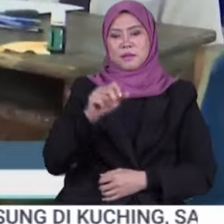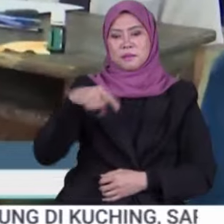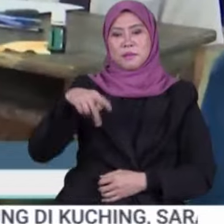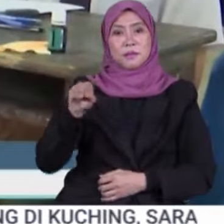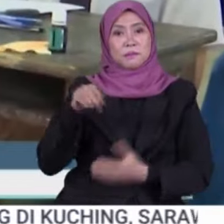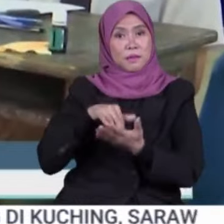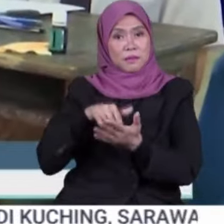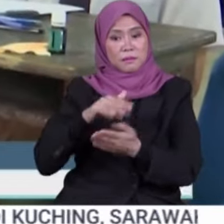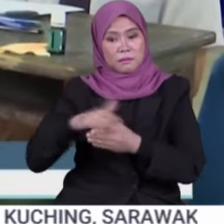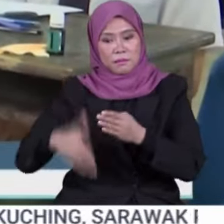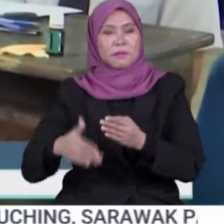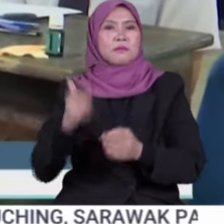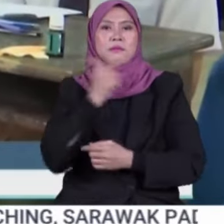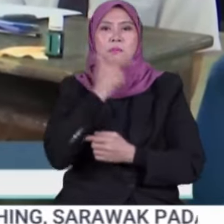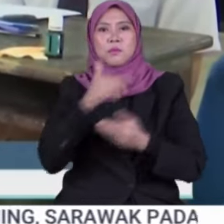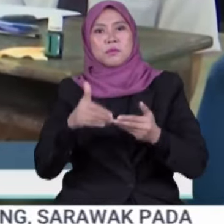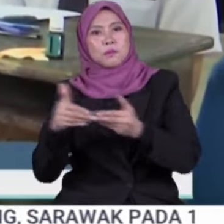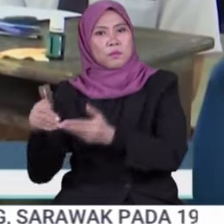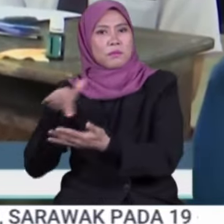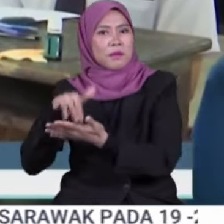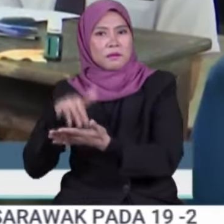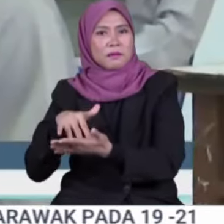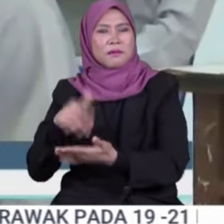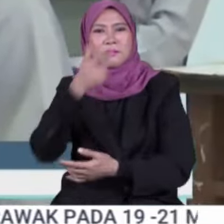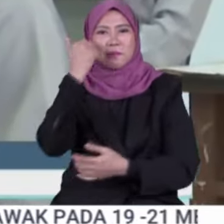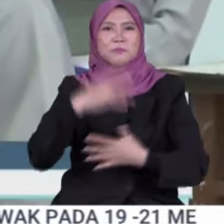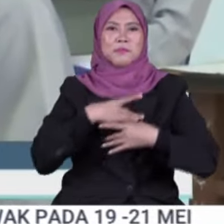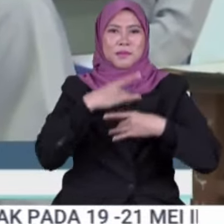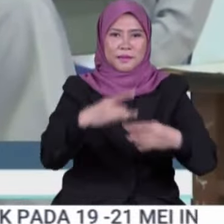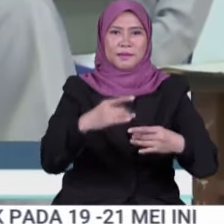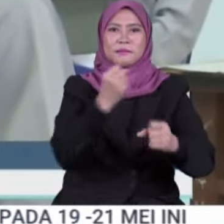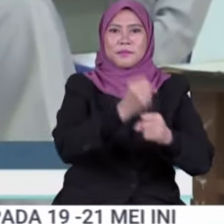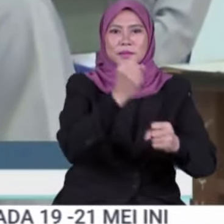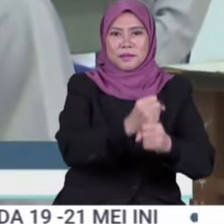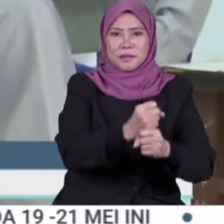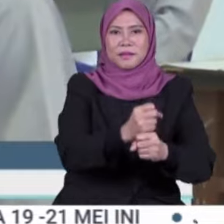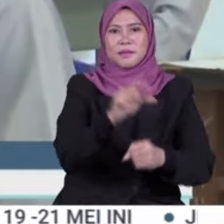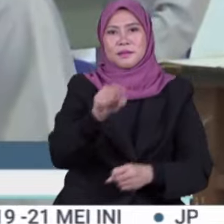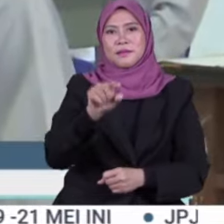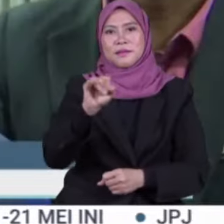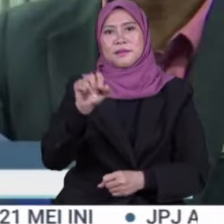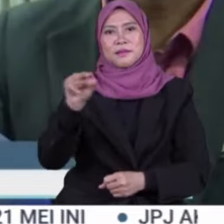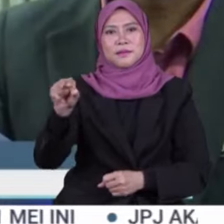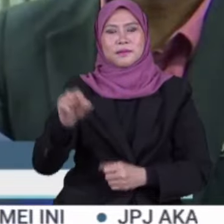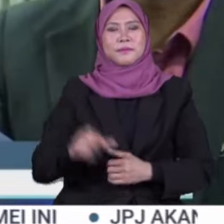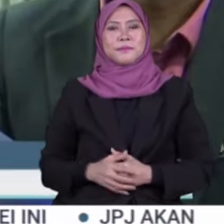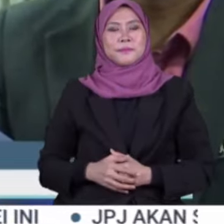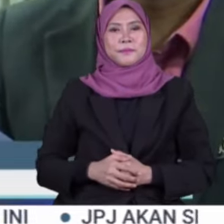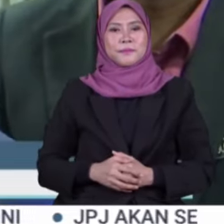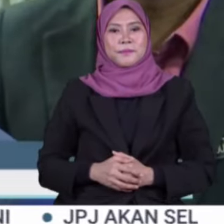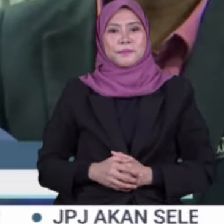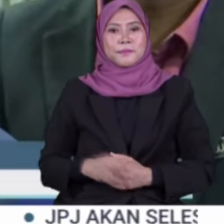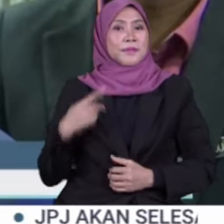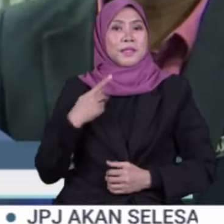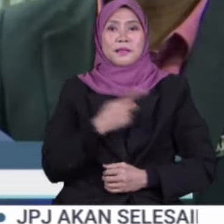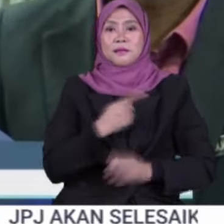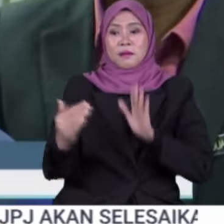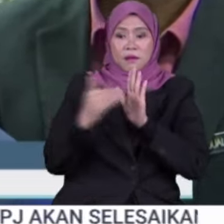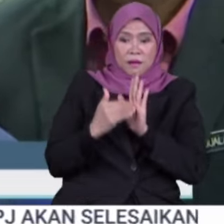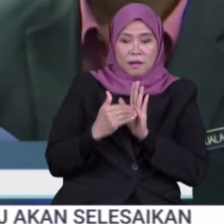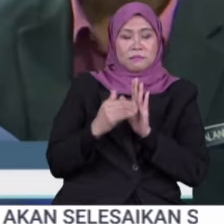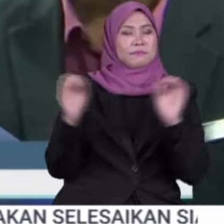SPM tidak menyambung pelajaran kerana lebih berminat menjadi pekerja gig. Kita tidak menghalang,